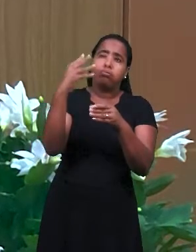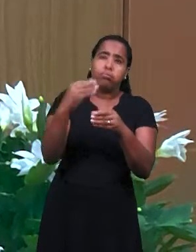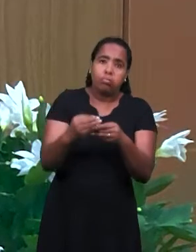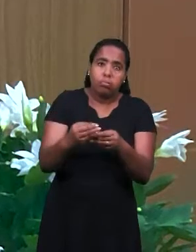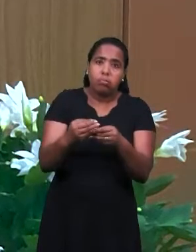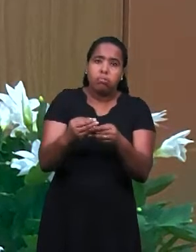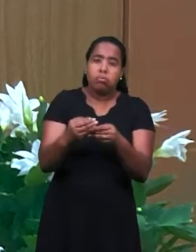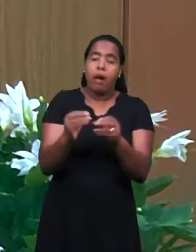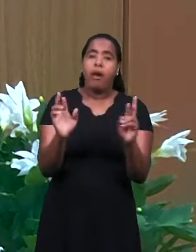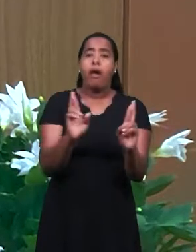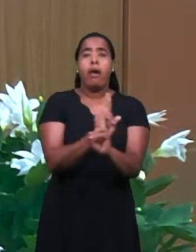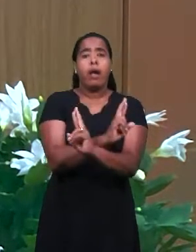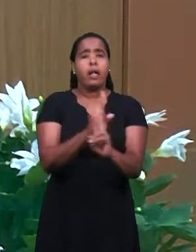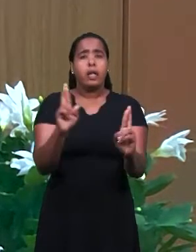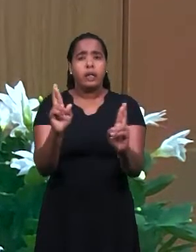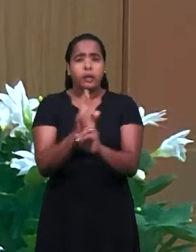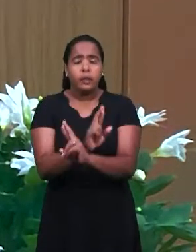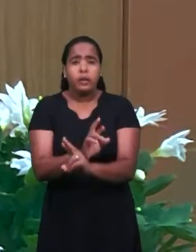пересматривать так